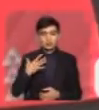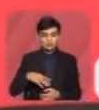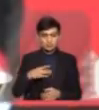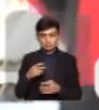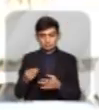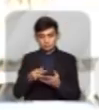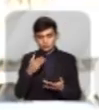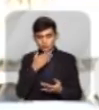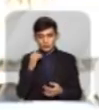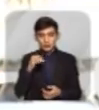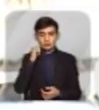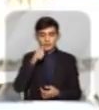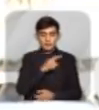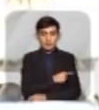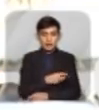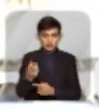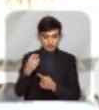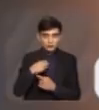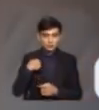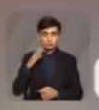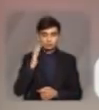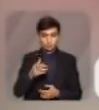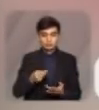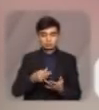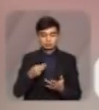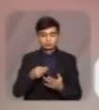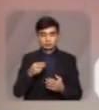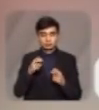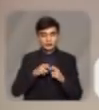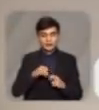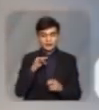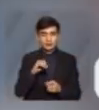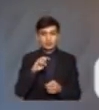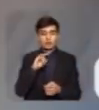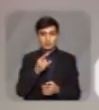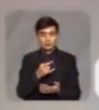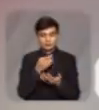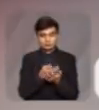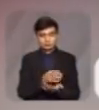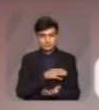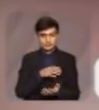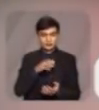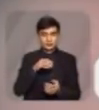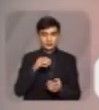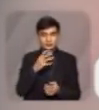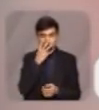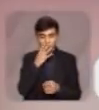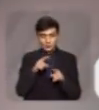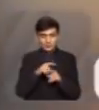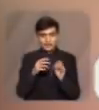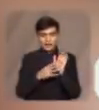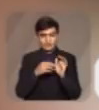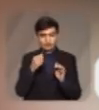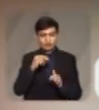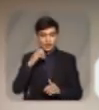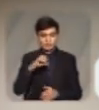завтра придет врач, даст назначение, будем делать анализы. Ребенка положили под капельницу, где он провел 9 часов, а позже подключили